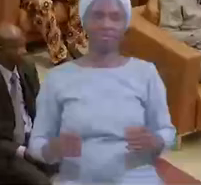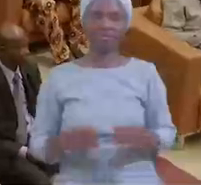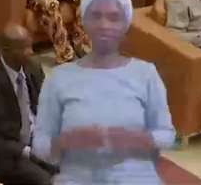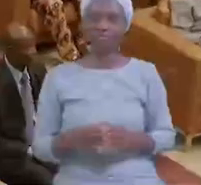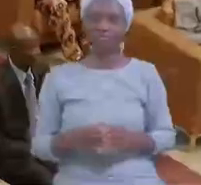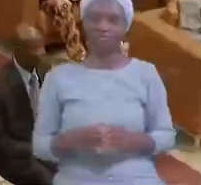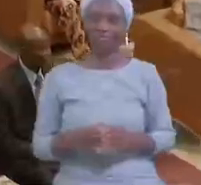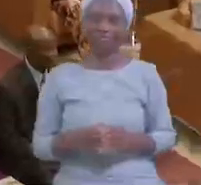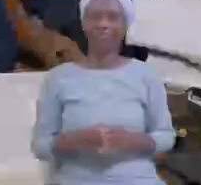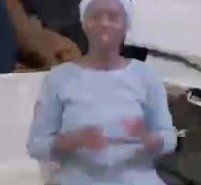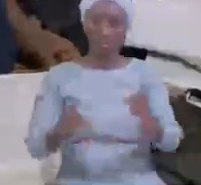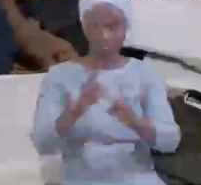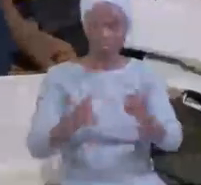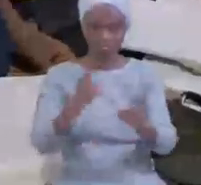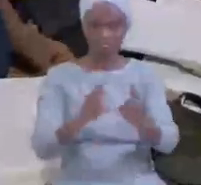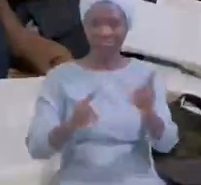Vous n'avez pas bien dit ça.